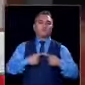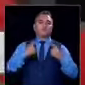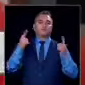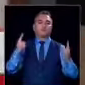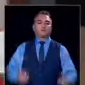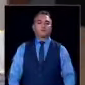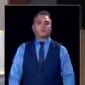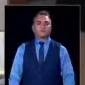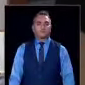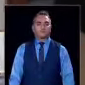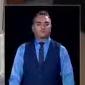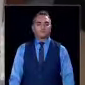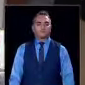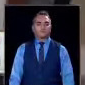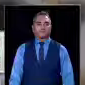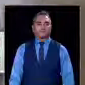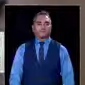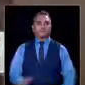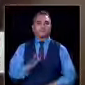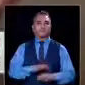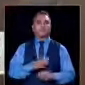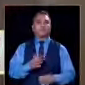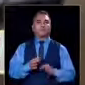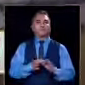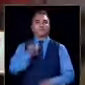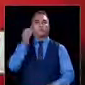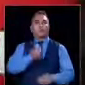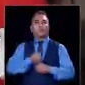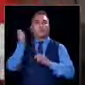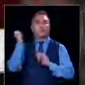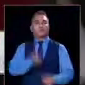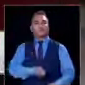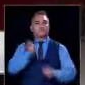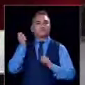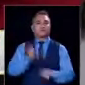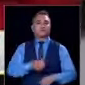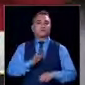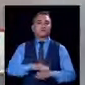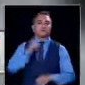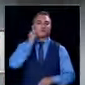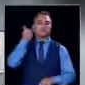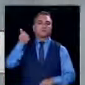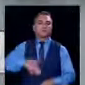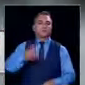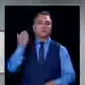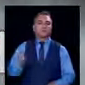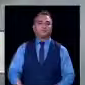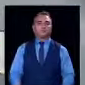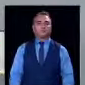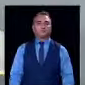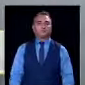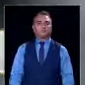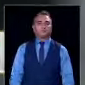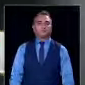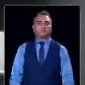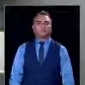adam. Eline sopa aldı, bana vurmaya çalıştı. Bu adam